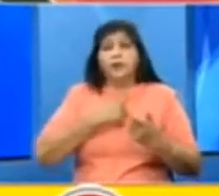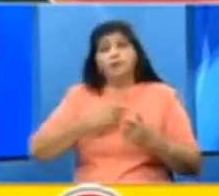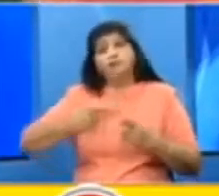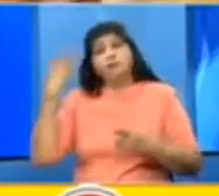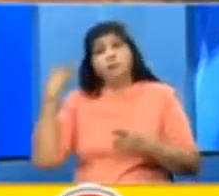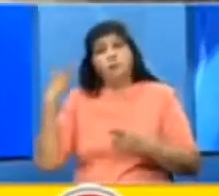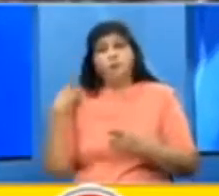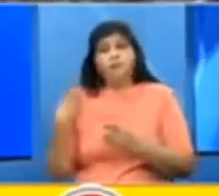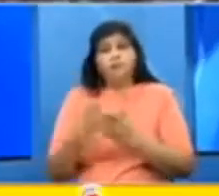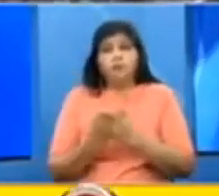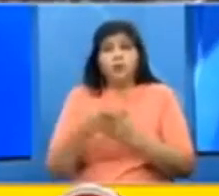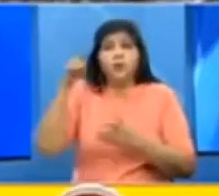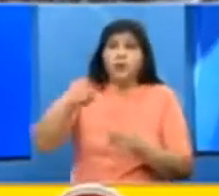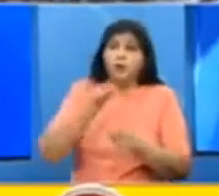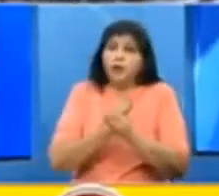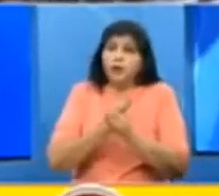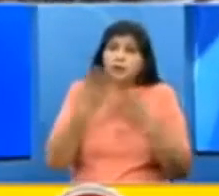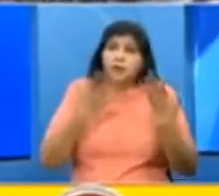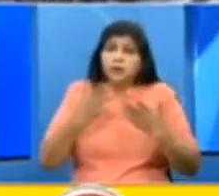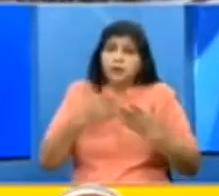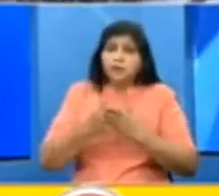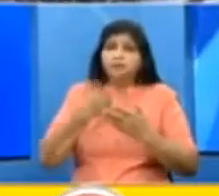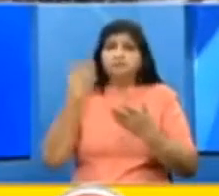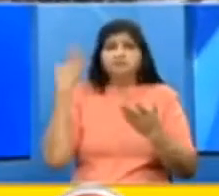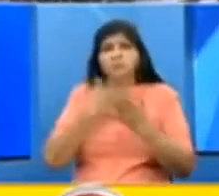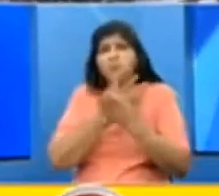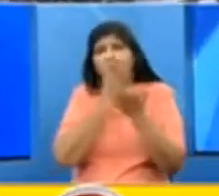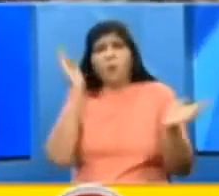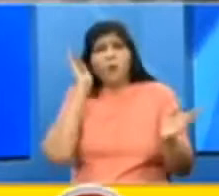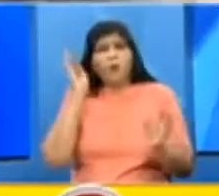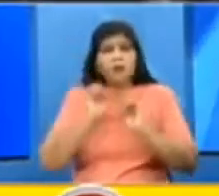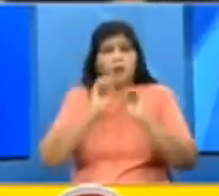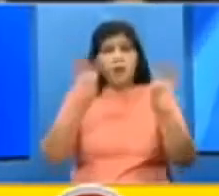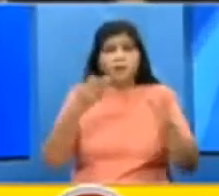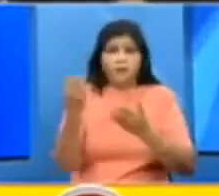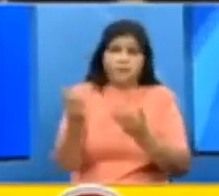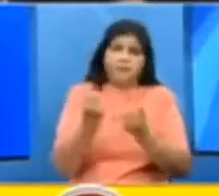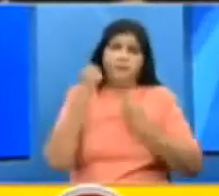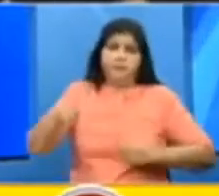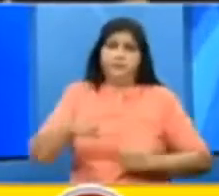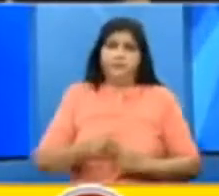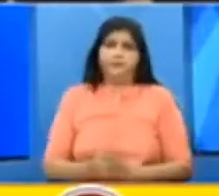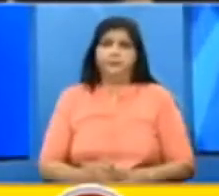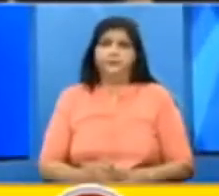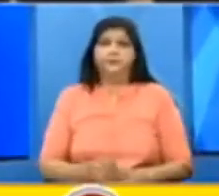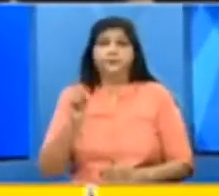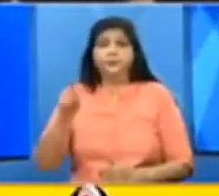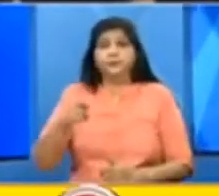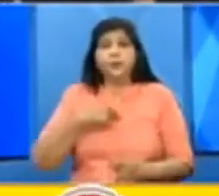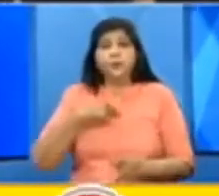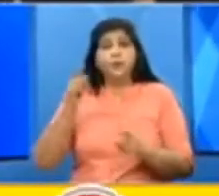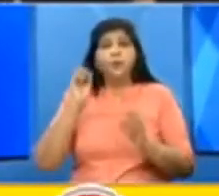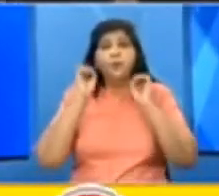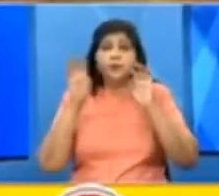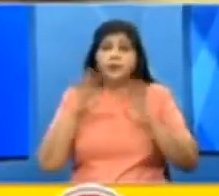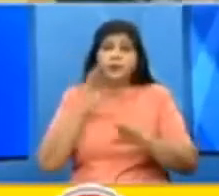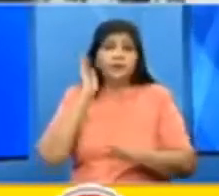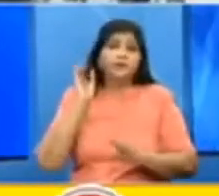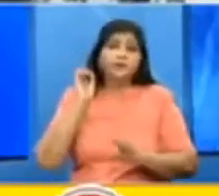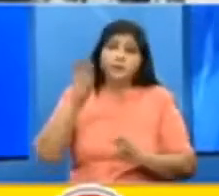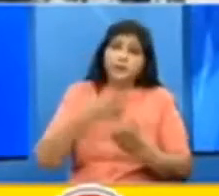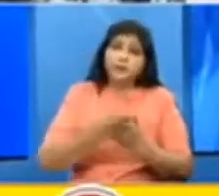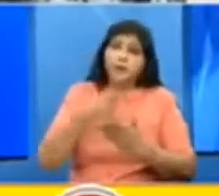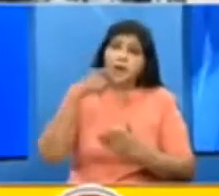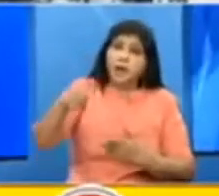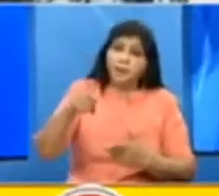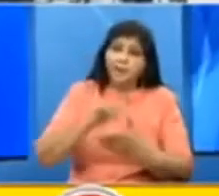उनके पराक्रम के बारे में बहुत सारी जानकारियां प्राप्त होगी। और वो जानकारियां जब आप अपने साथियों के